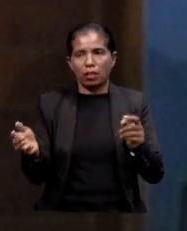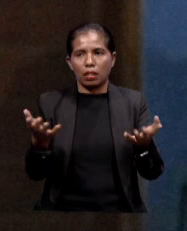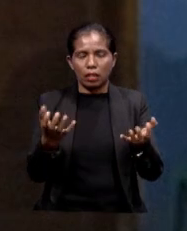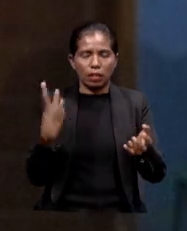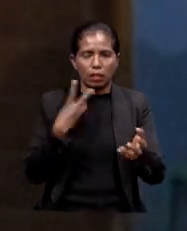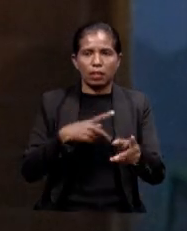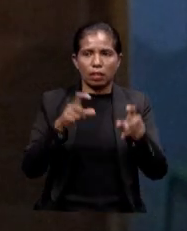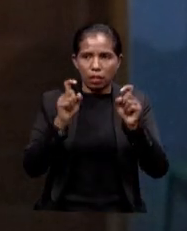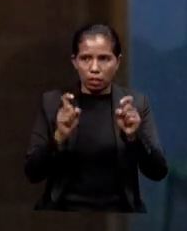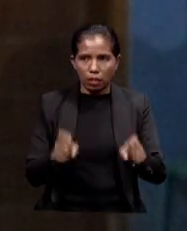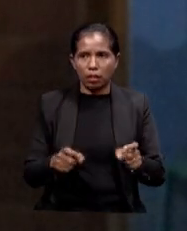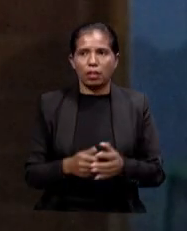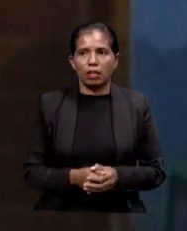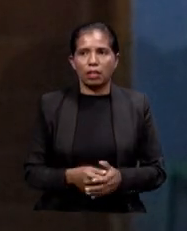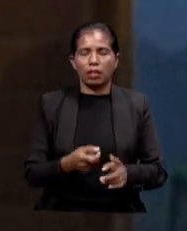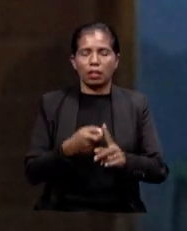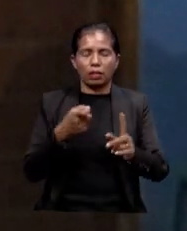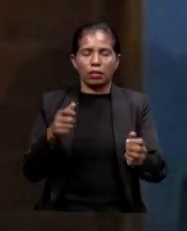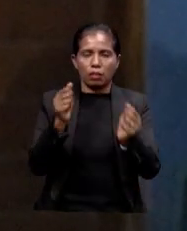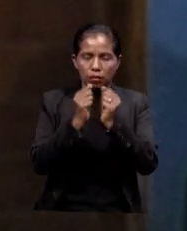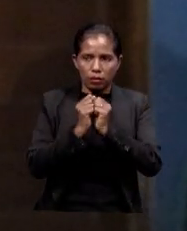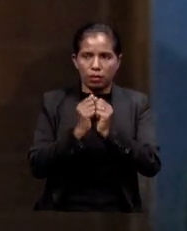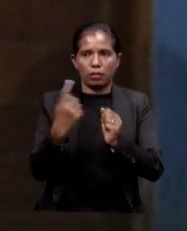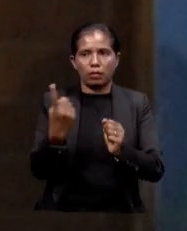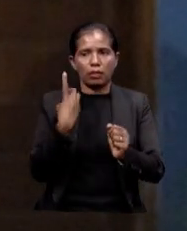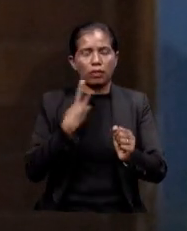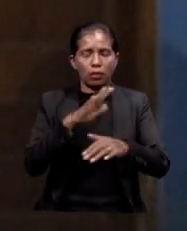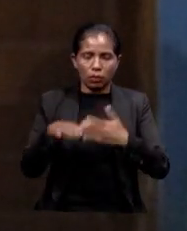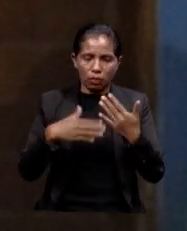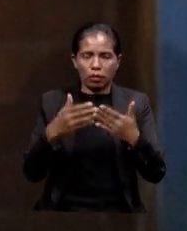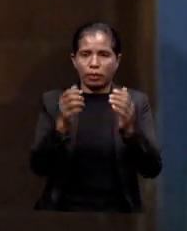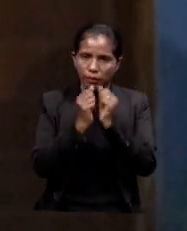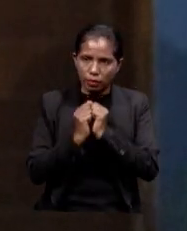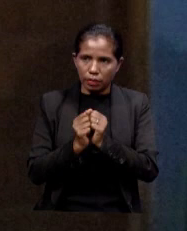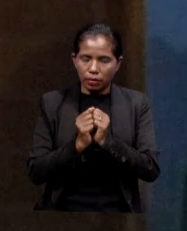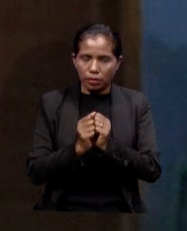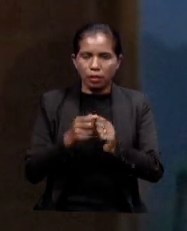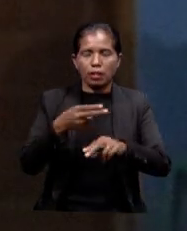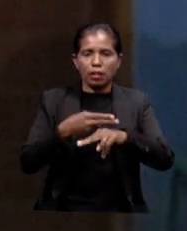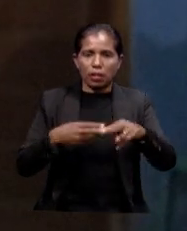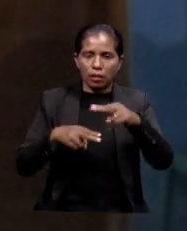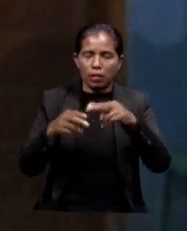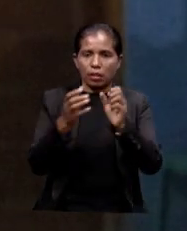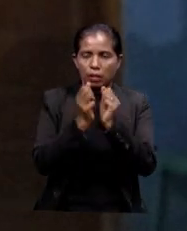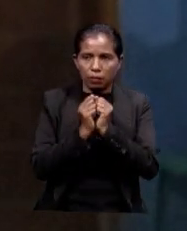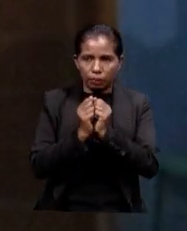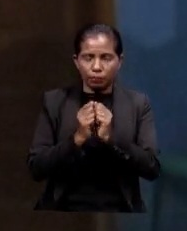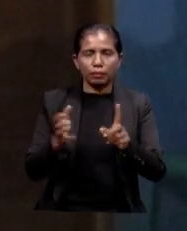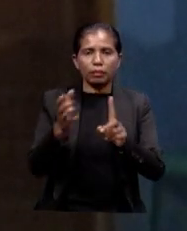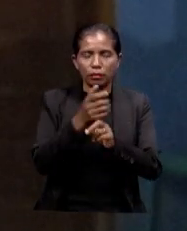tengki, usi lai ko sene ita to pamoto kali mamoto pone